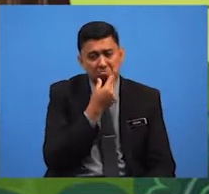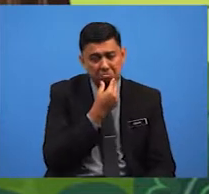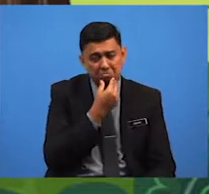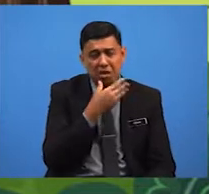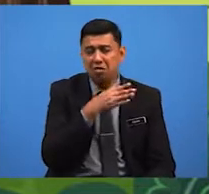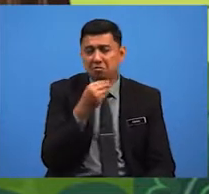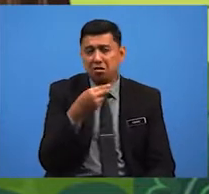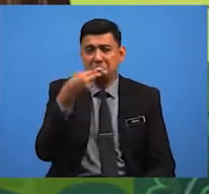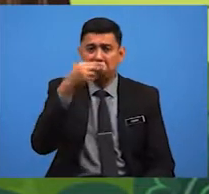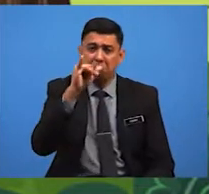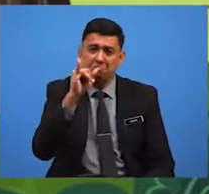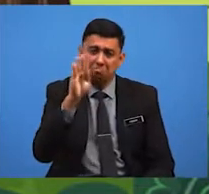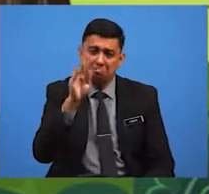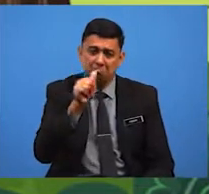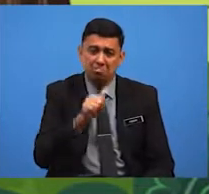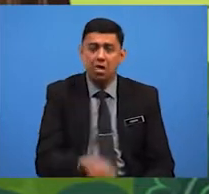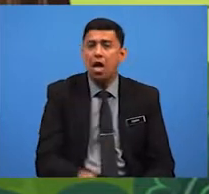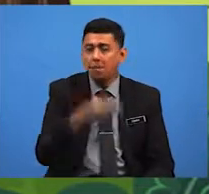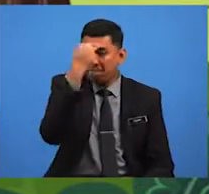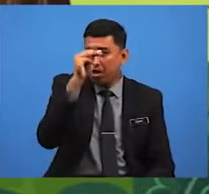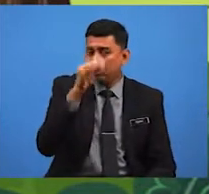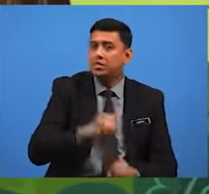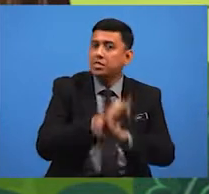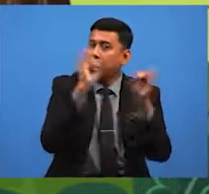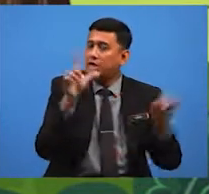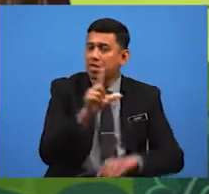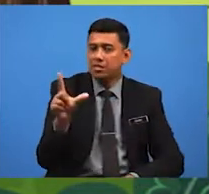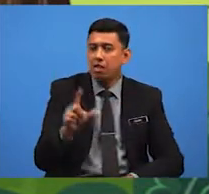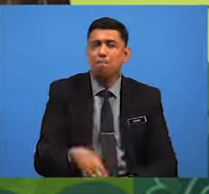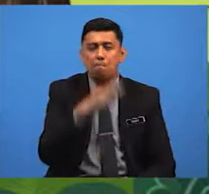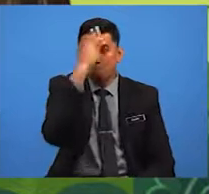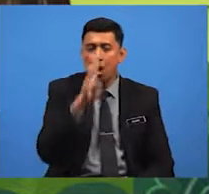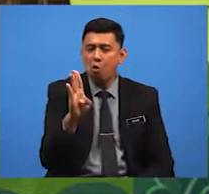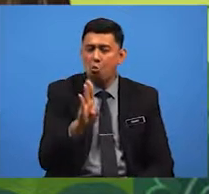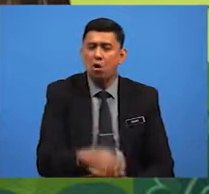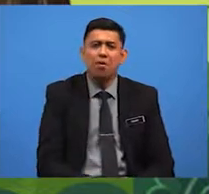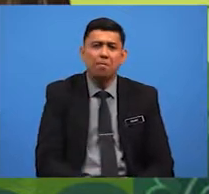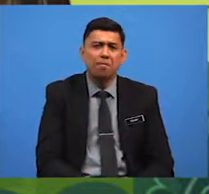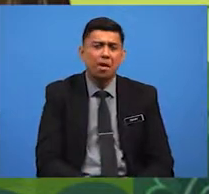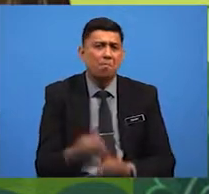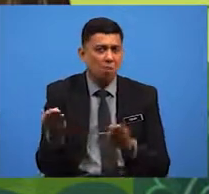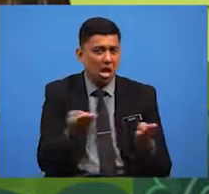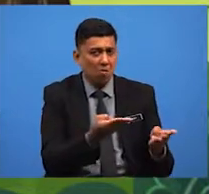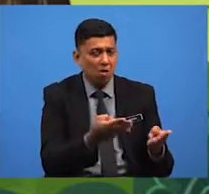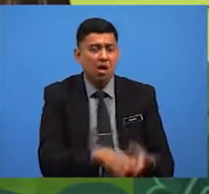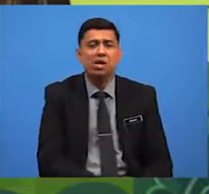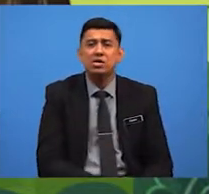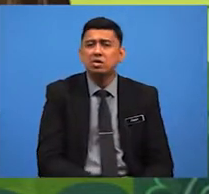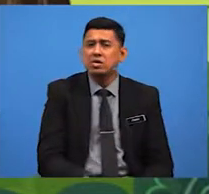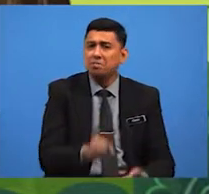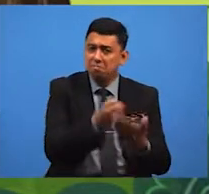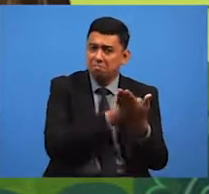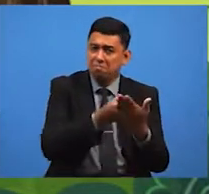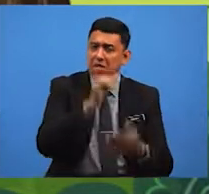dan hiba. Maka jelaslah di sini bahawa penyajak sedang membawakan sebuah sajak